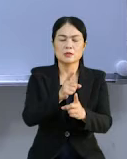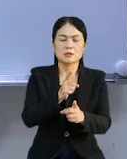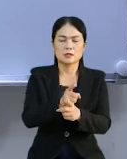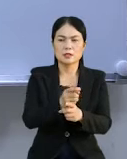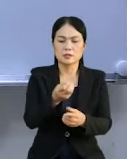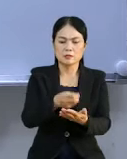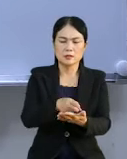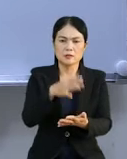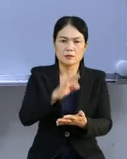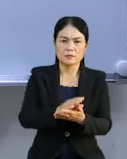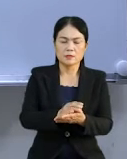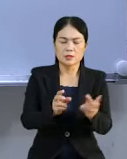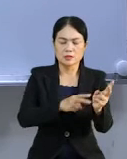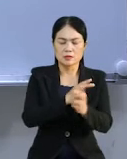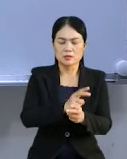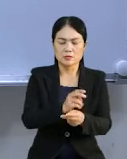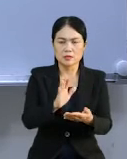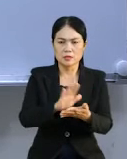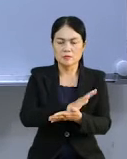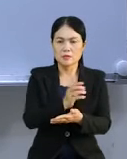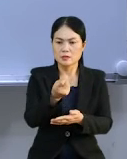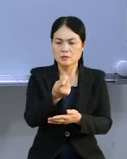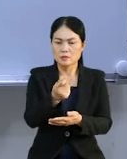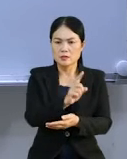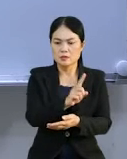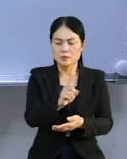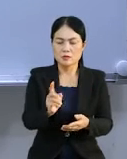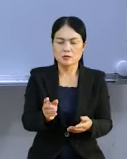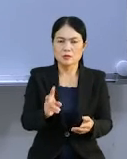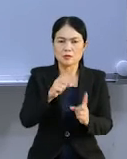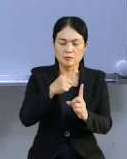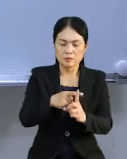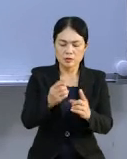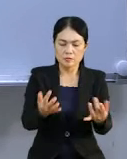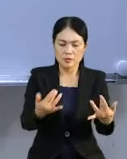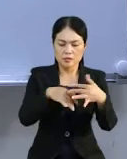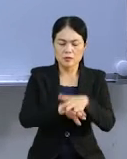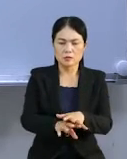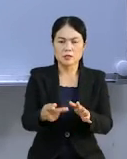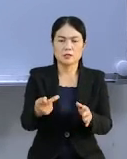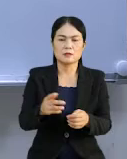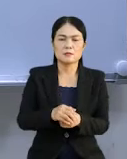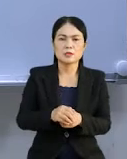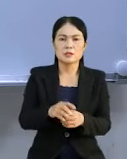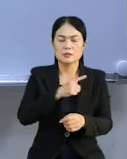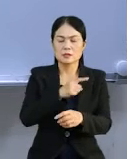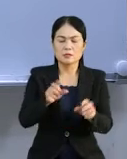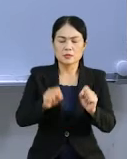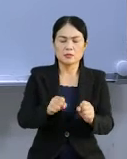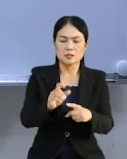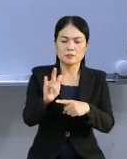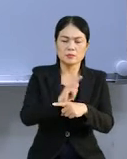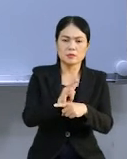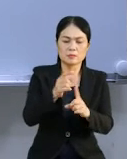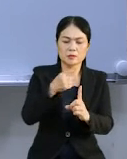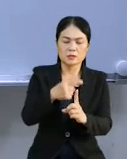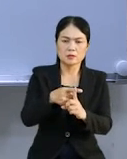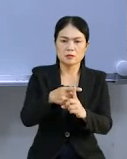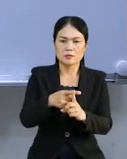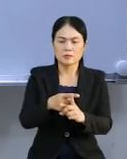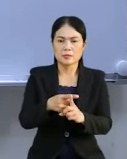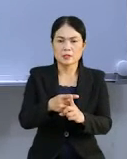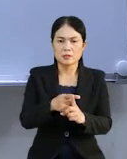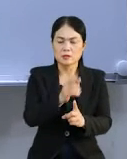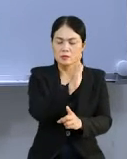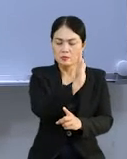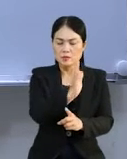vô đồng lại nây cổ đọc prạ nì mùi nì mùi từ bốc bánh chốn nìa chà. Chẳng dương ai phơ bảo màn vị thị bốc chi chú chô